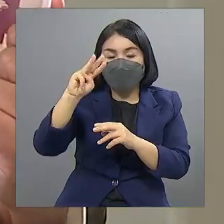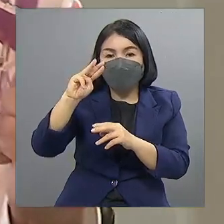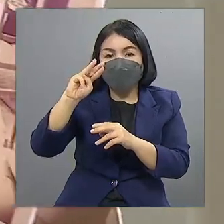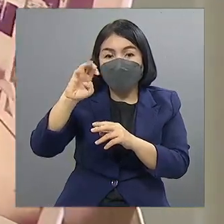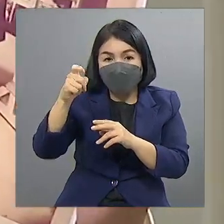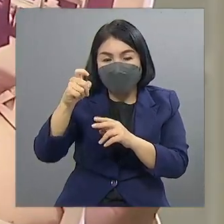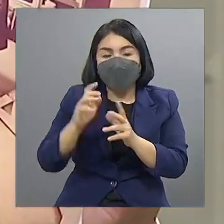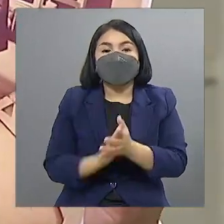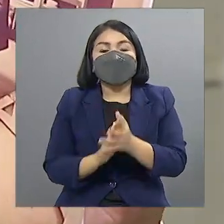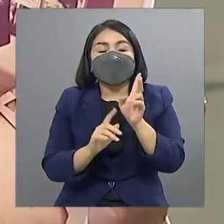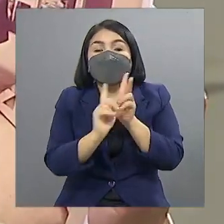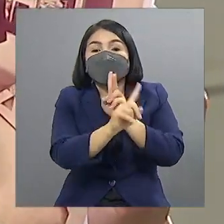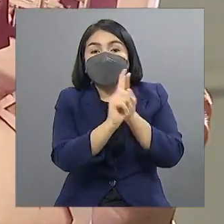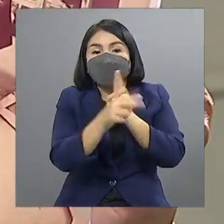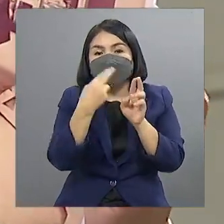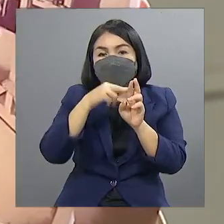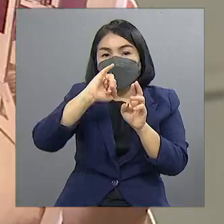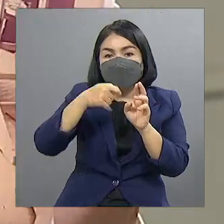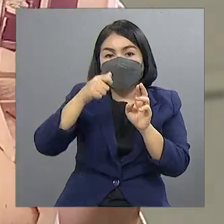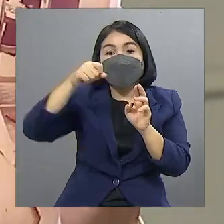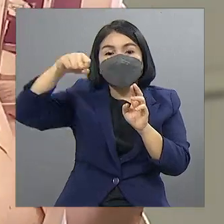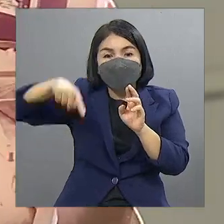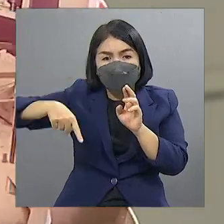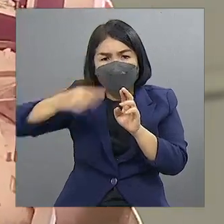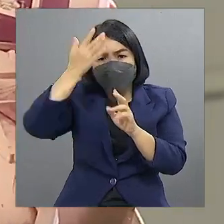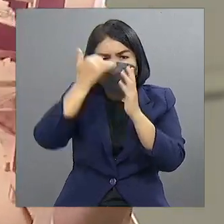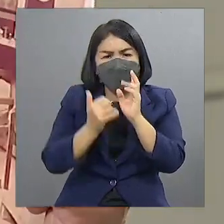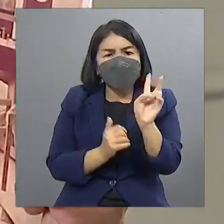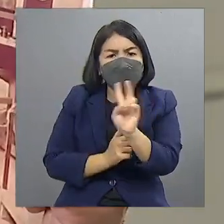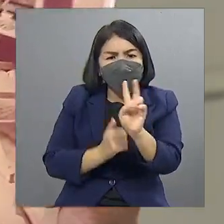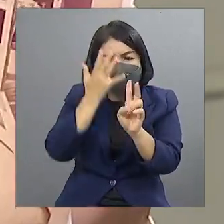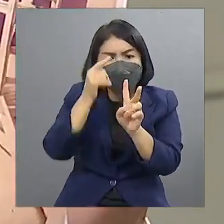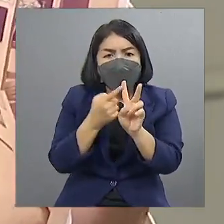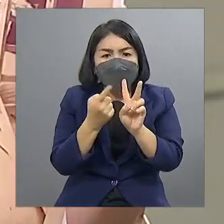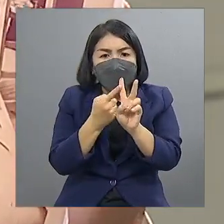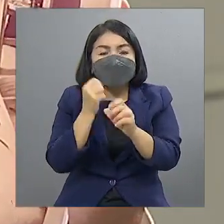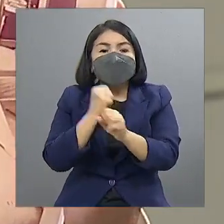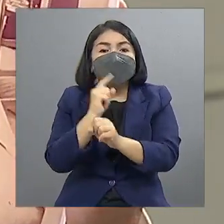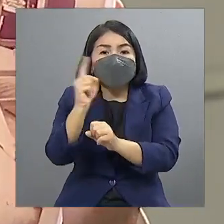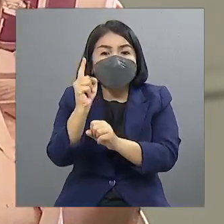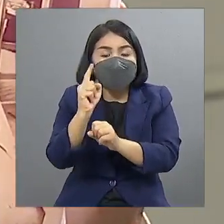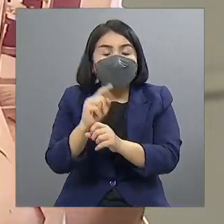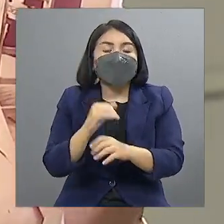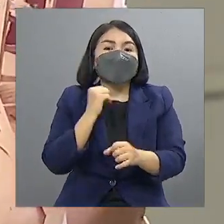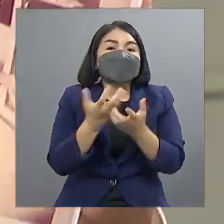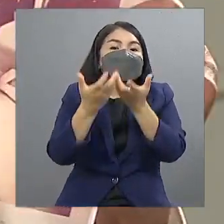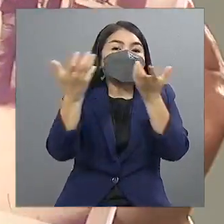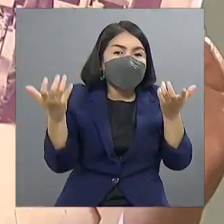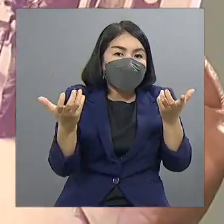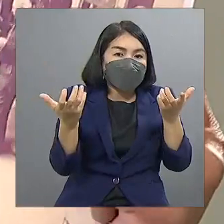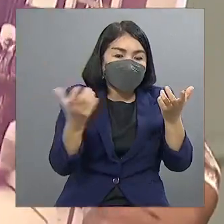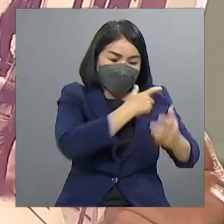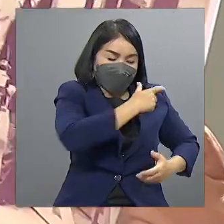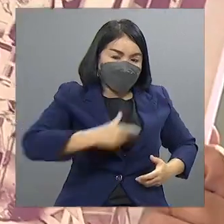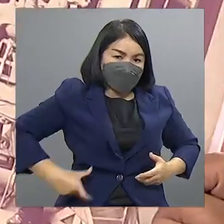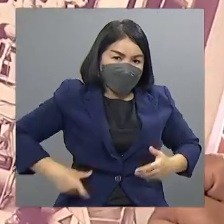คนหนึ่งจะชื่อจอร์จซาโลทำไมต้องมี2คนเพราะคนหนึ่งจะหล่อพระบรมรูปและอีกคนหนึ่งหล่อรูปม้าครับจบ อ๋อคือเขา